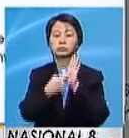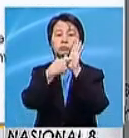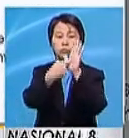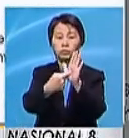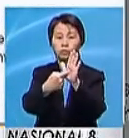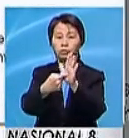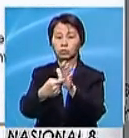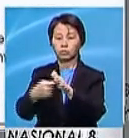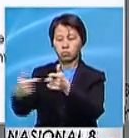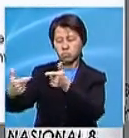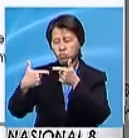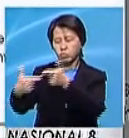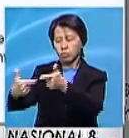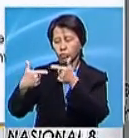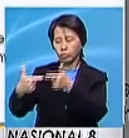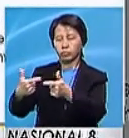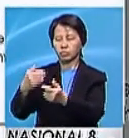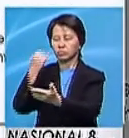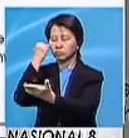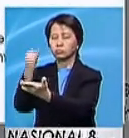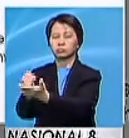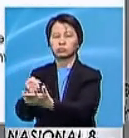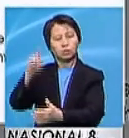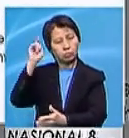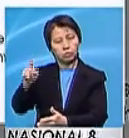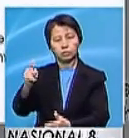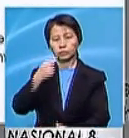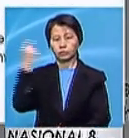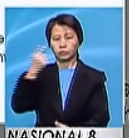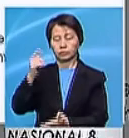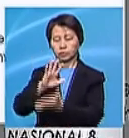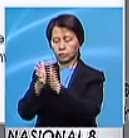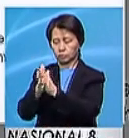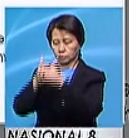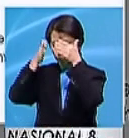bahawa peperangan menentang ekstremisme perlu sentiasa